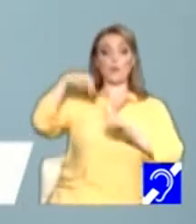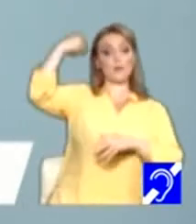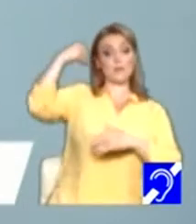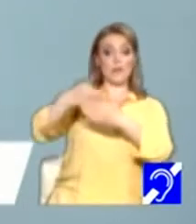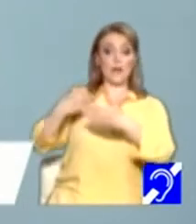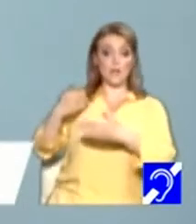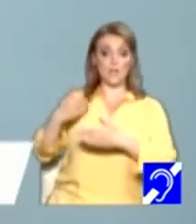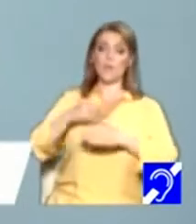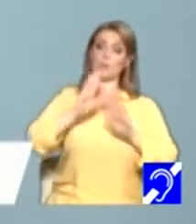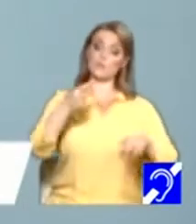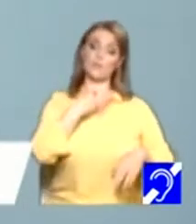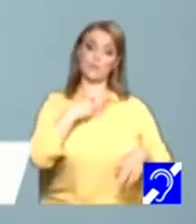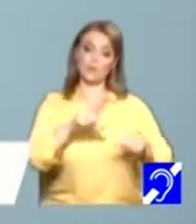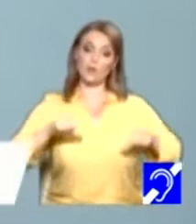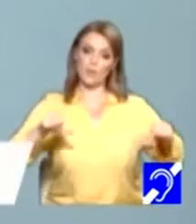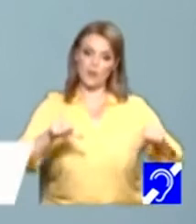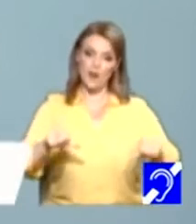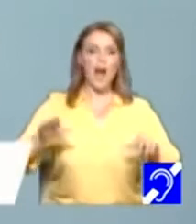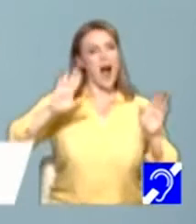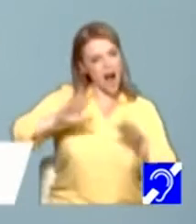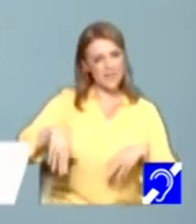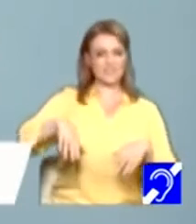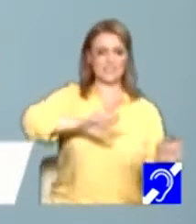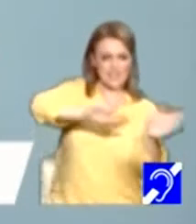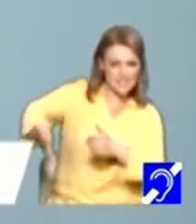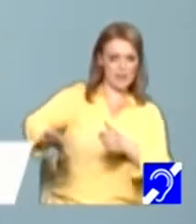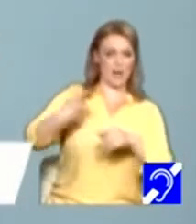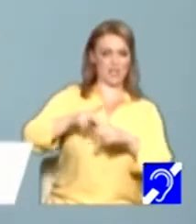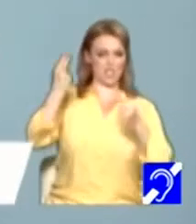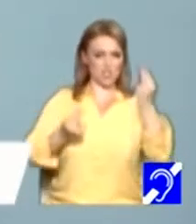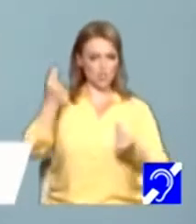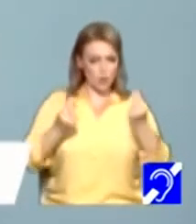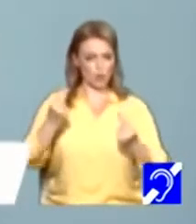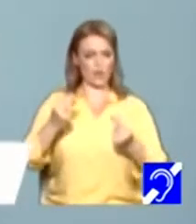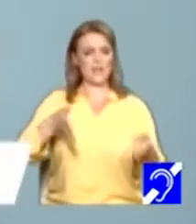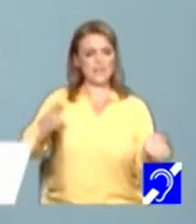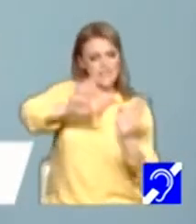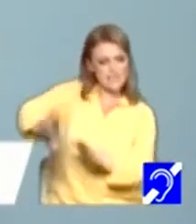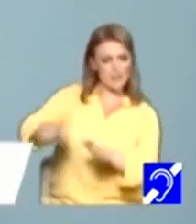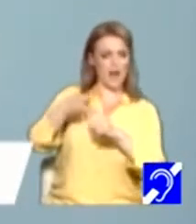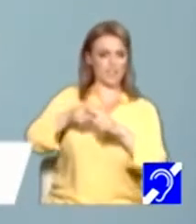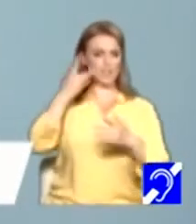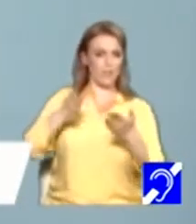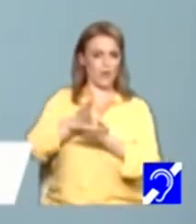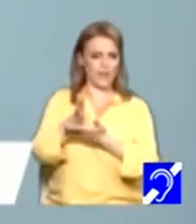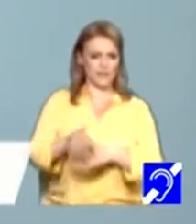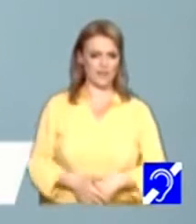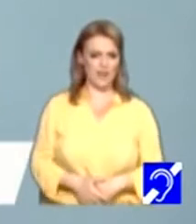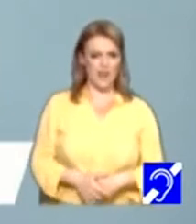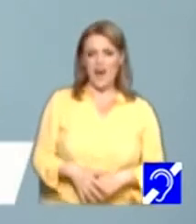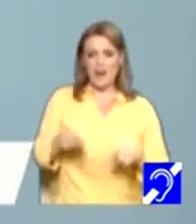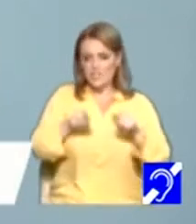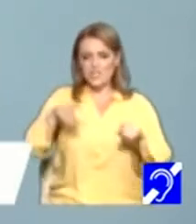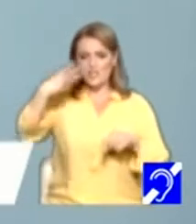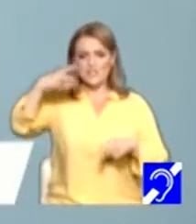președintele, nu va fi votat guvernul. Hai să depășim aceste jocuri și intrigi politice, că nu ne-a adus la nimic în